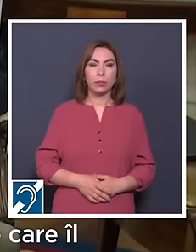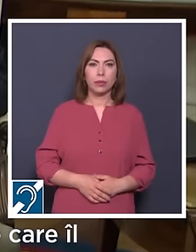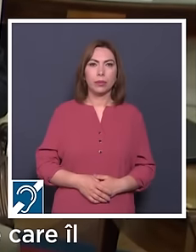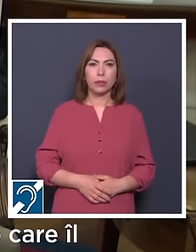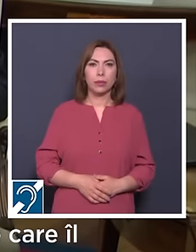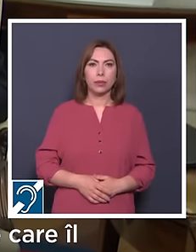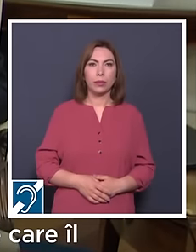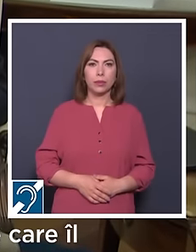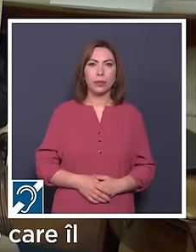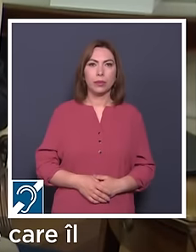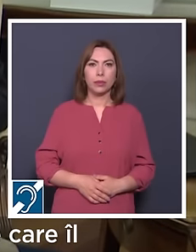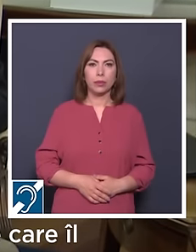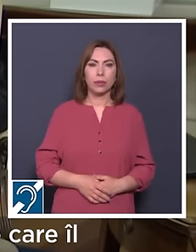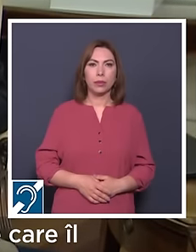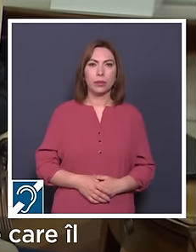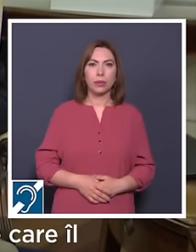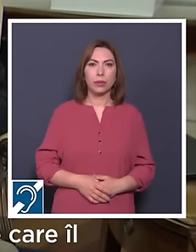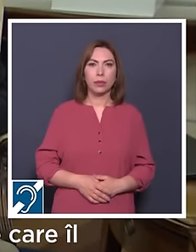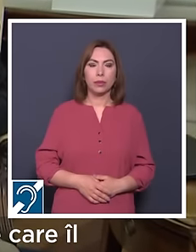Ukraine is real.